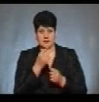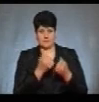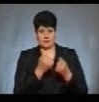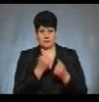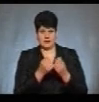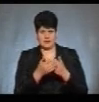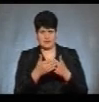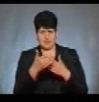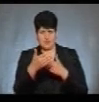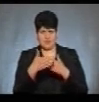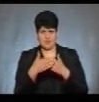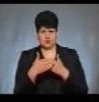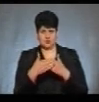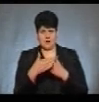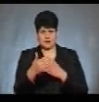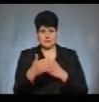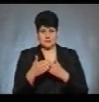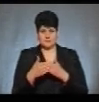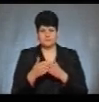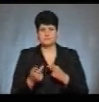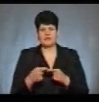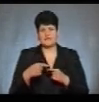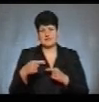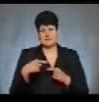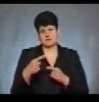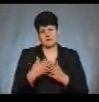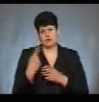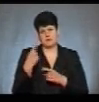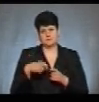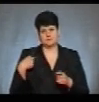наближається до нас, на відстані до 1000 метрів.